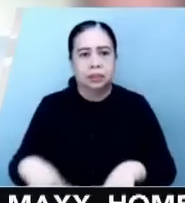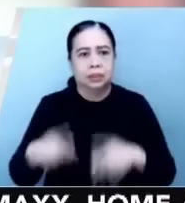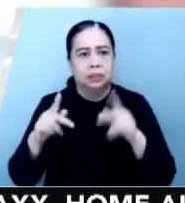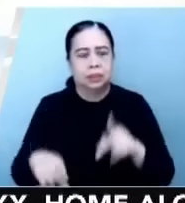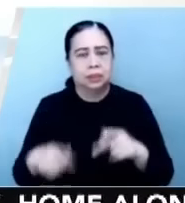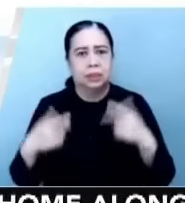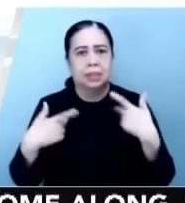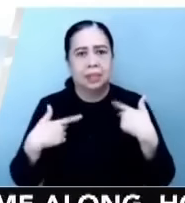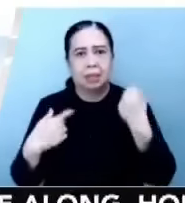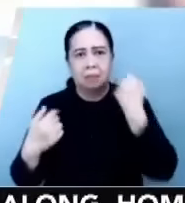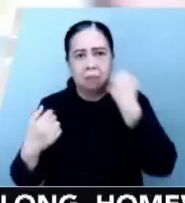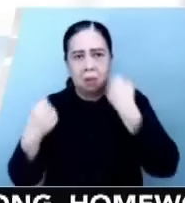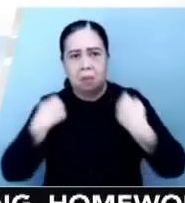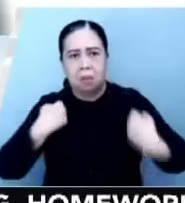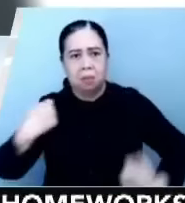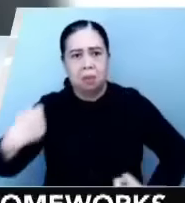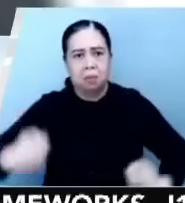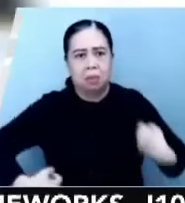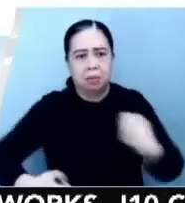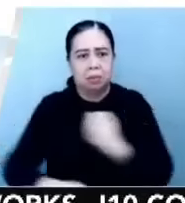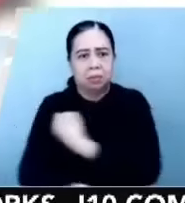pasa.